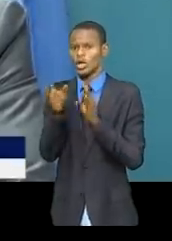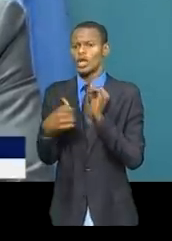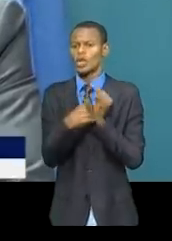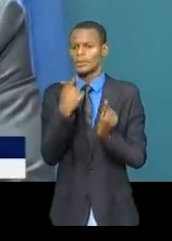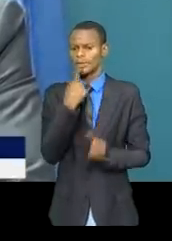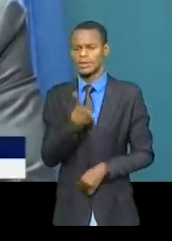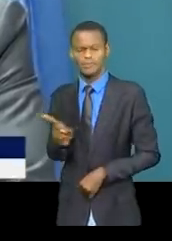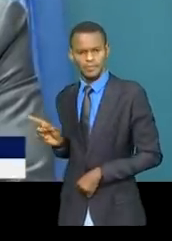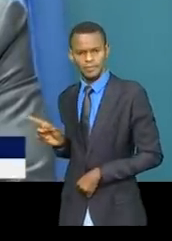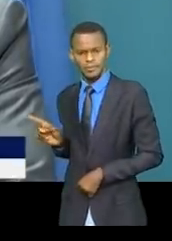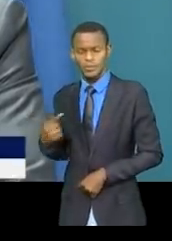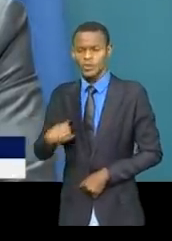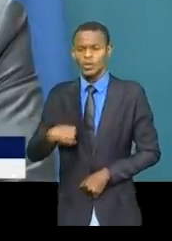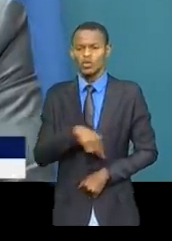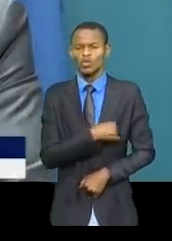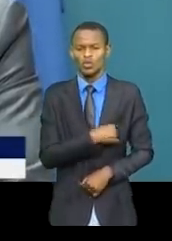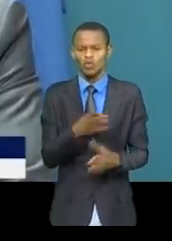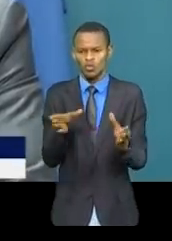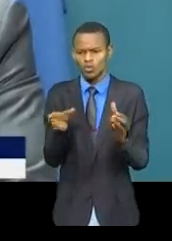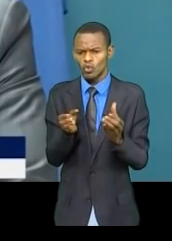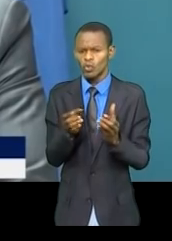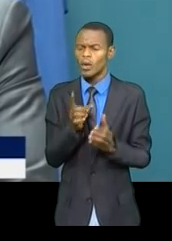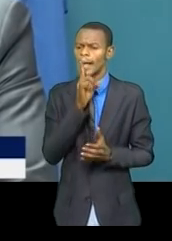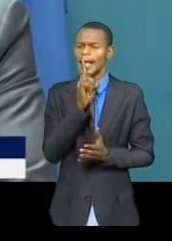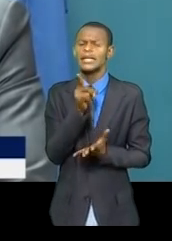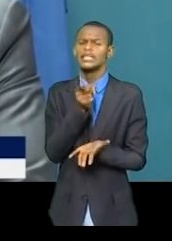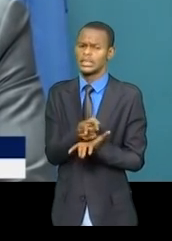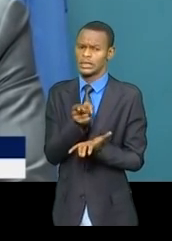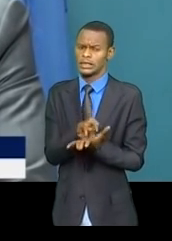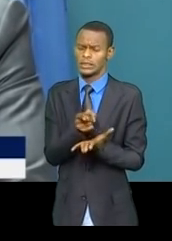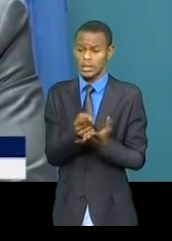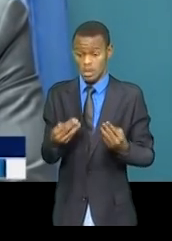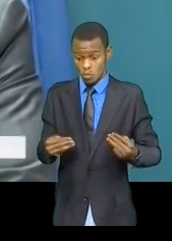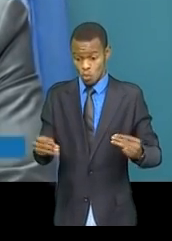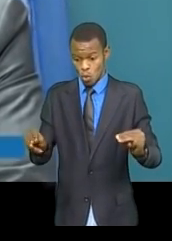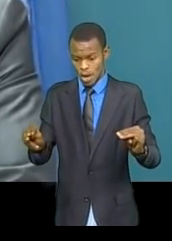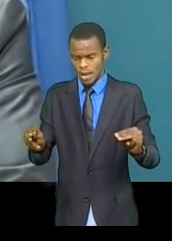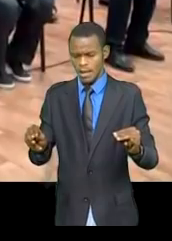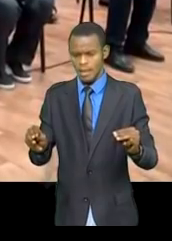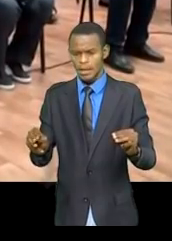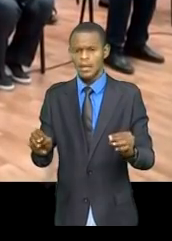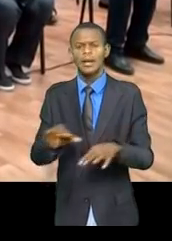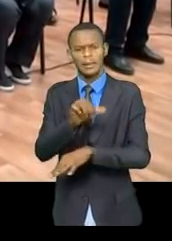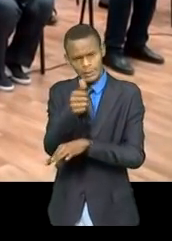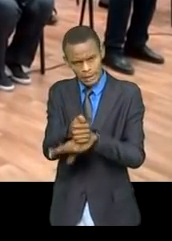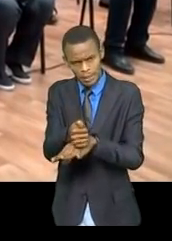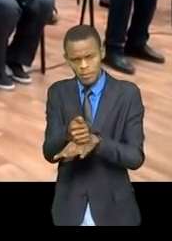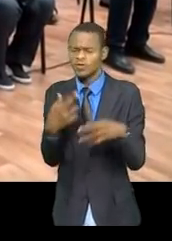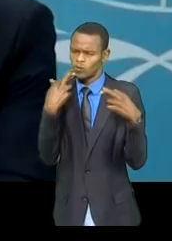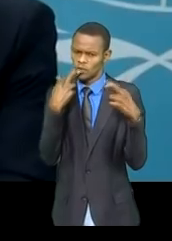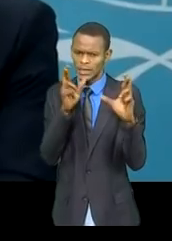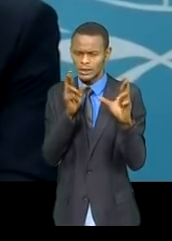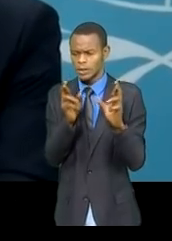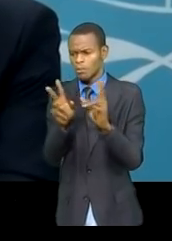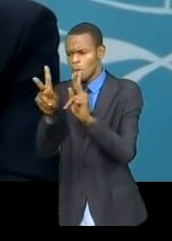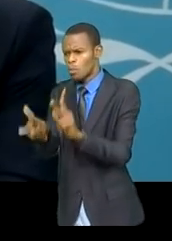train d'être mises en œuvre sont conformes aux principes et aux normes aux standards internationaux. Enfin, la chef de la